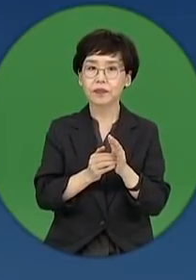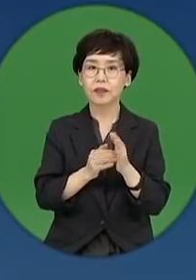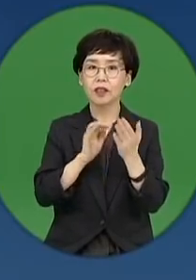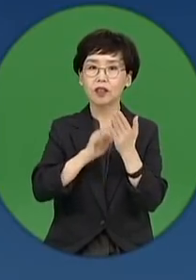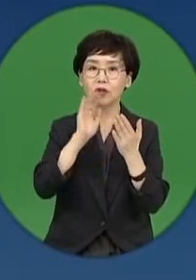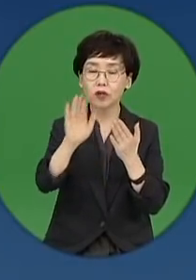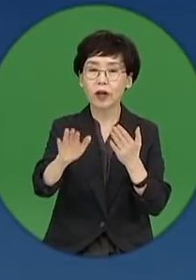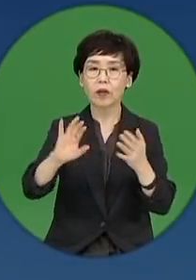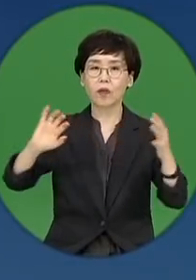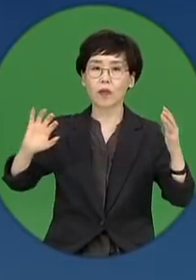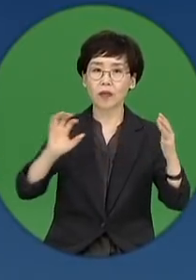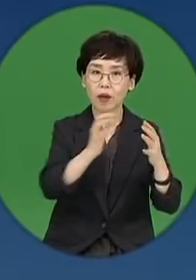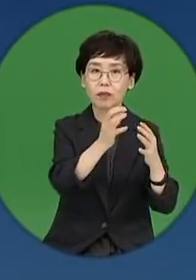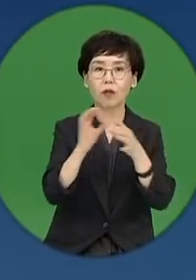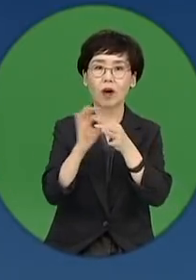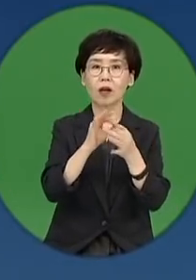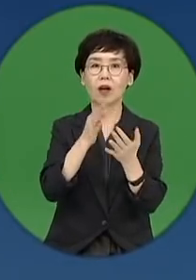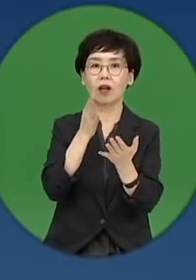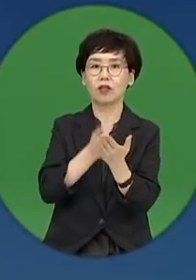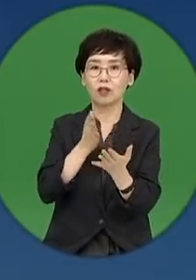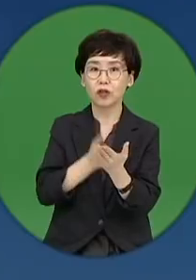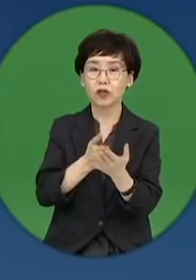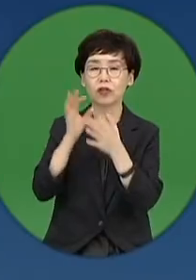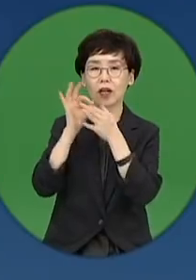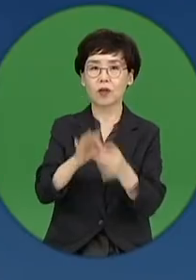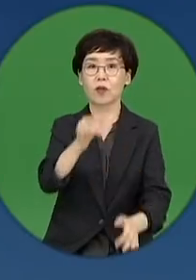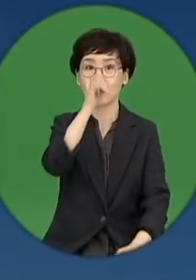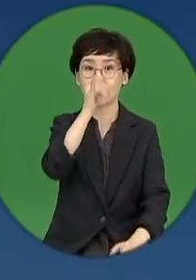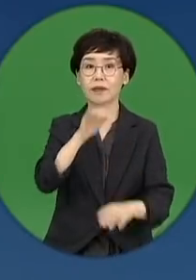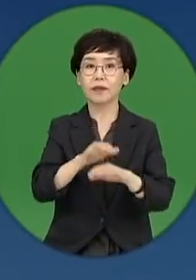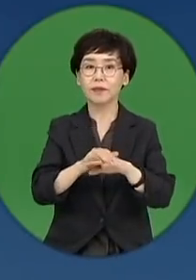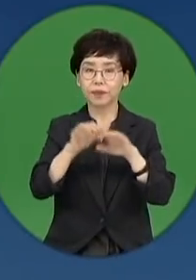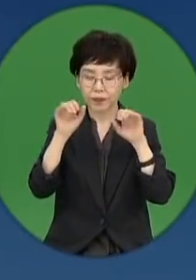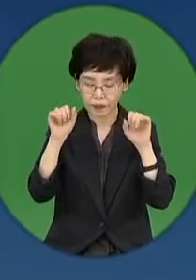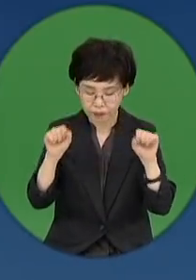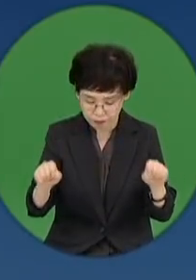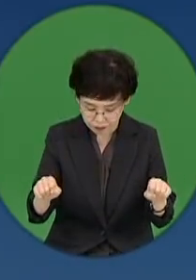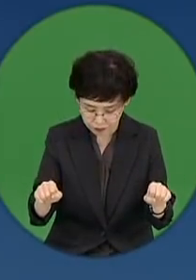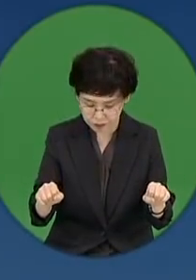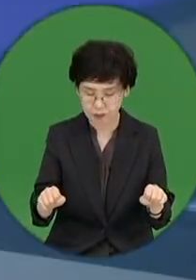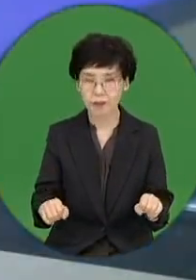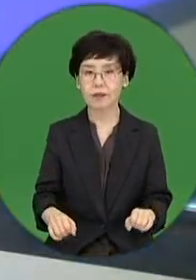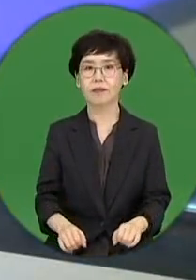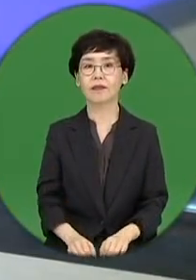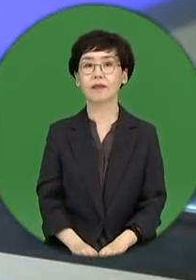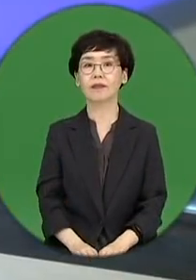이후에도 태풍 바비와 관련한 뉴스 특보는 계속됩니다. 시청해주신 여러분 고맙습니다.